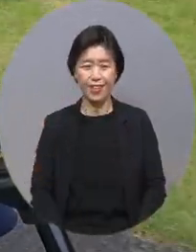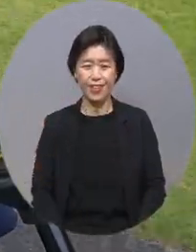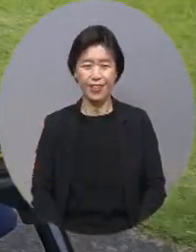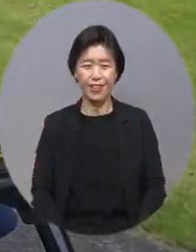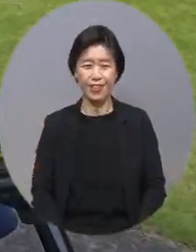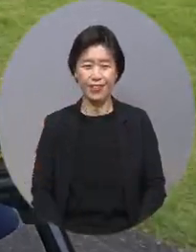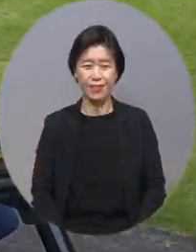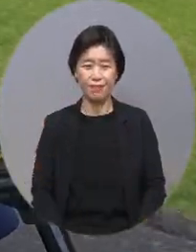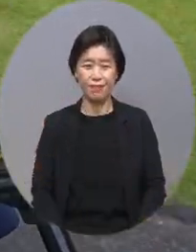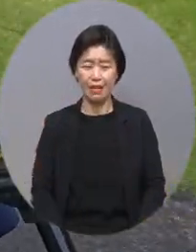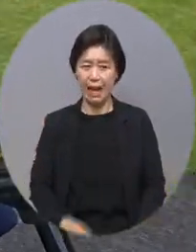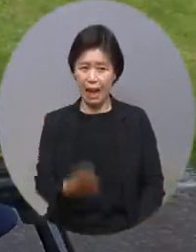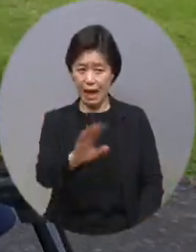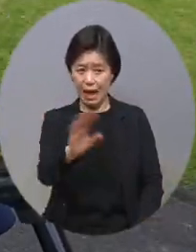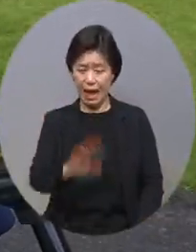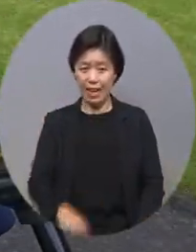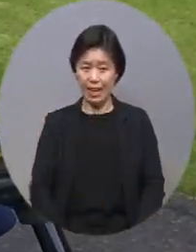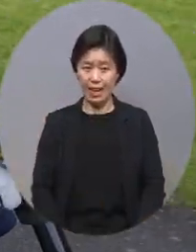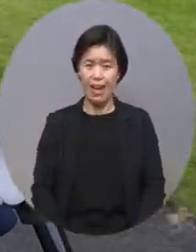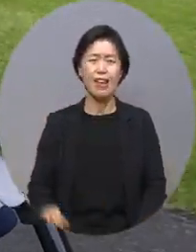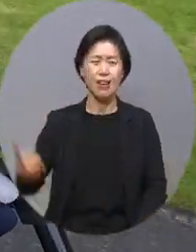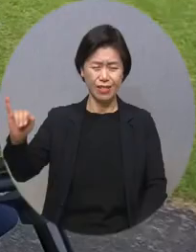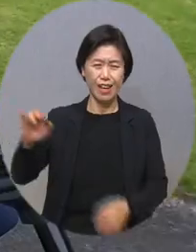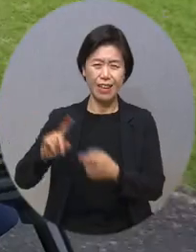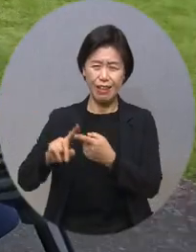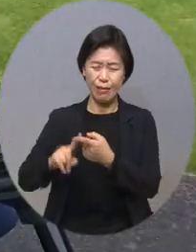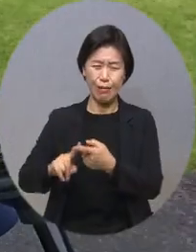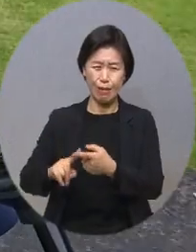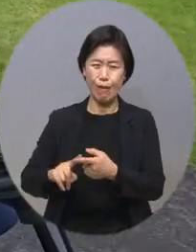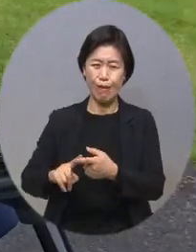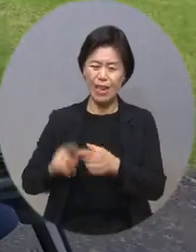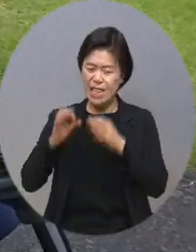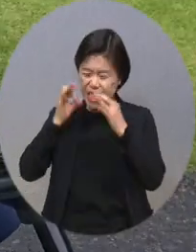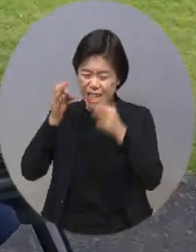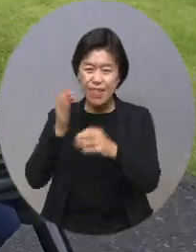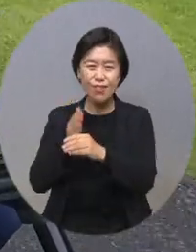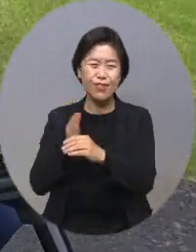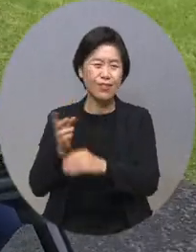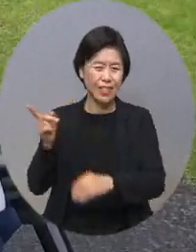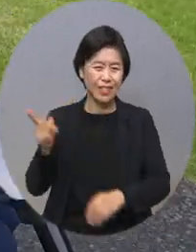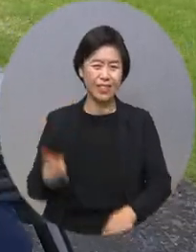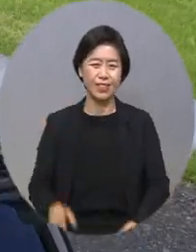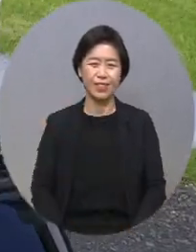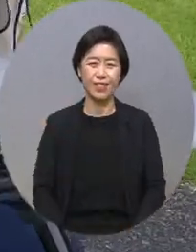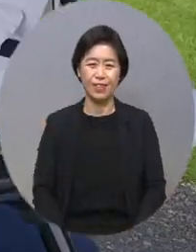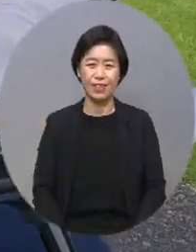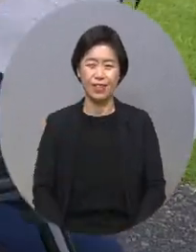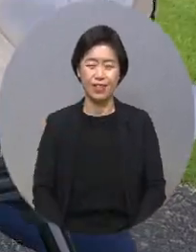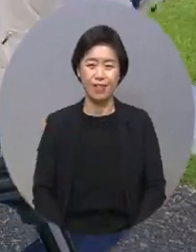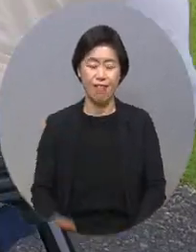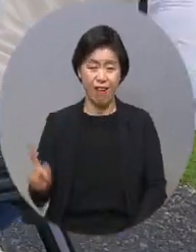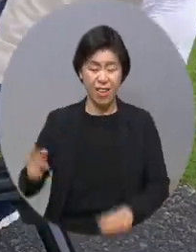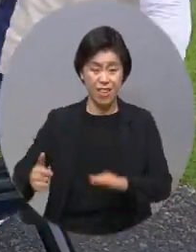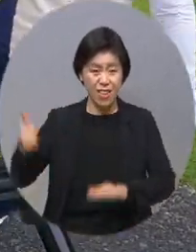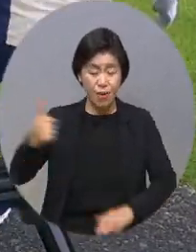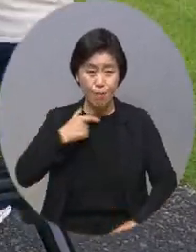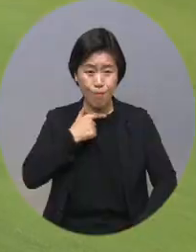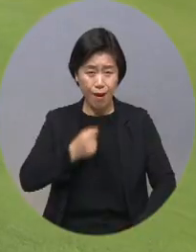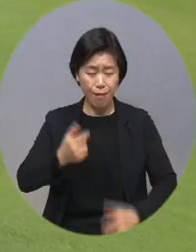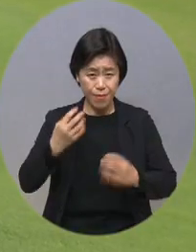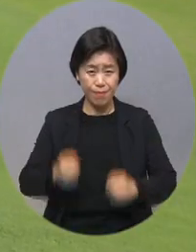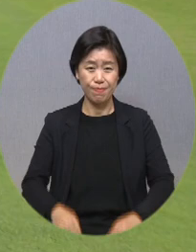전혀 아니야. 전혀 아닌 것 같아. 제 봐주는 거 아니야. 아니야. 또 성적이 엄청난데. 아, 성적 엄청난데.